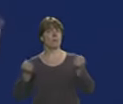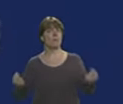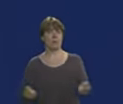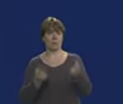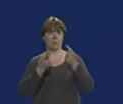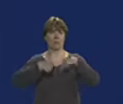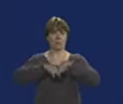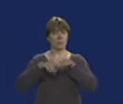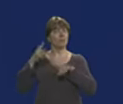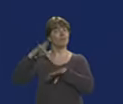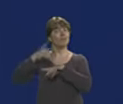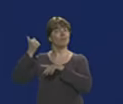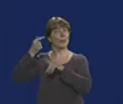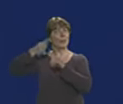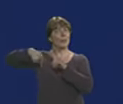il y a eu le premier tour.